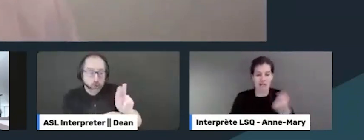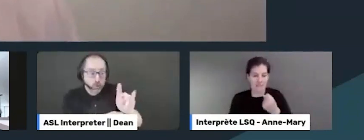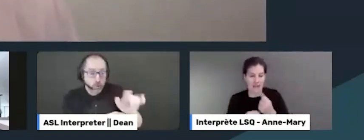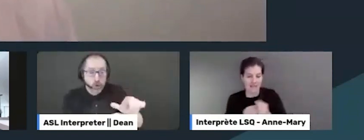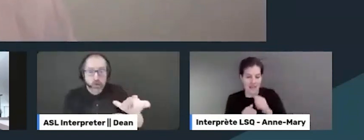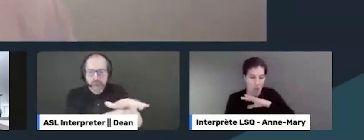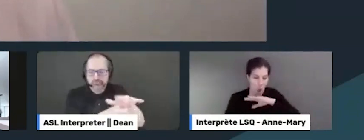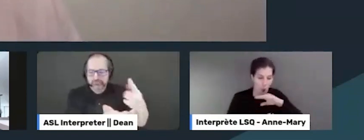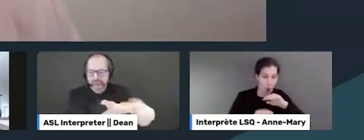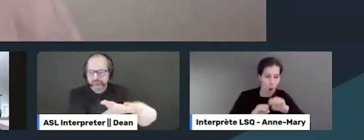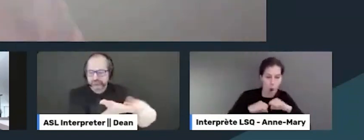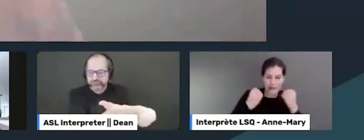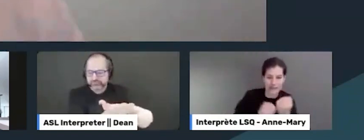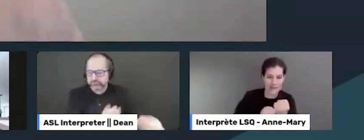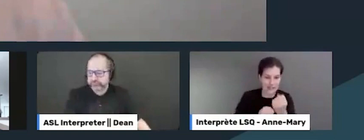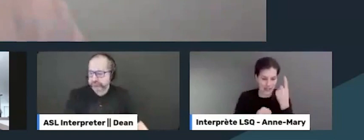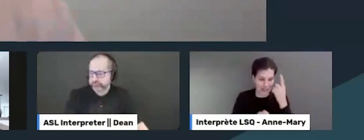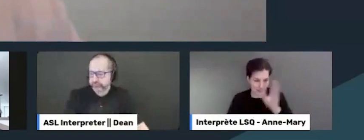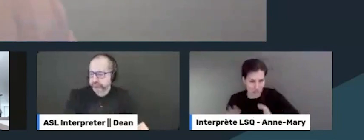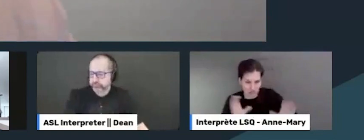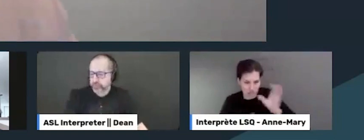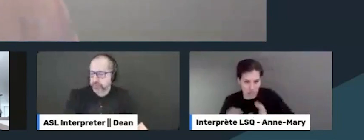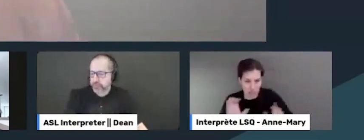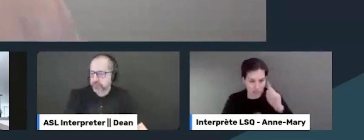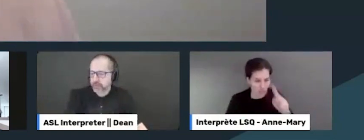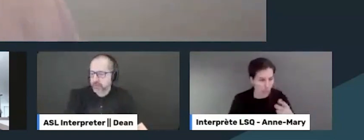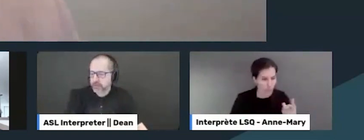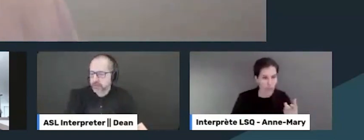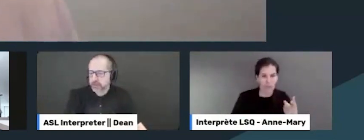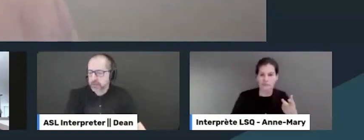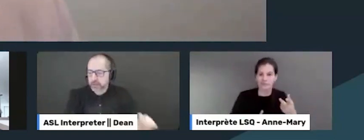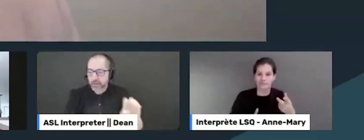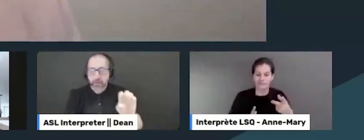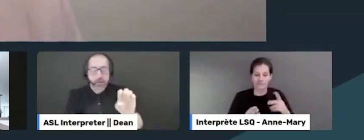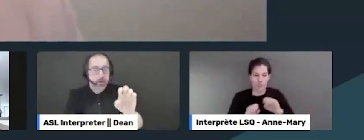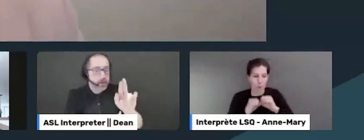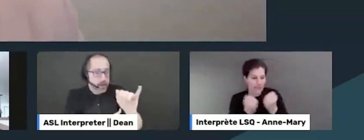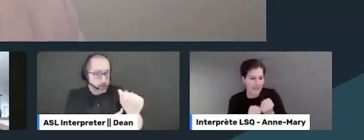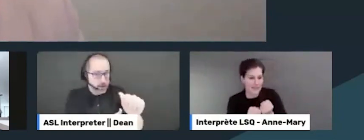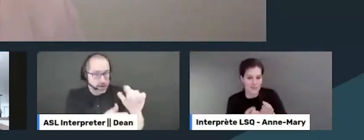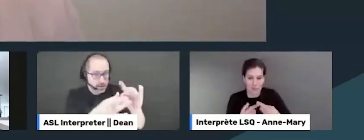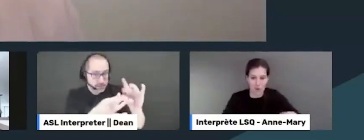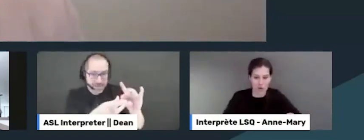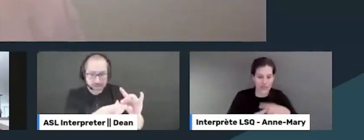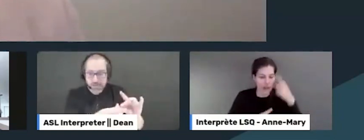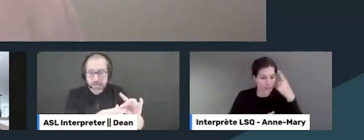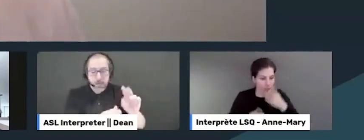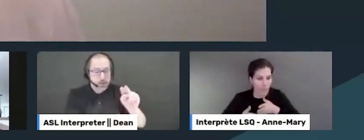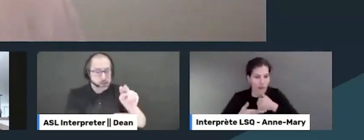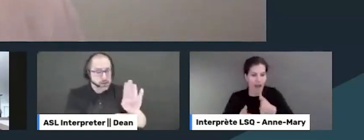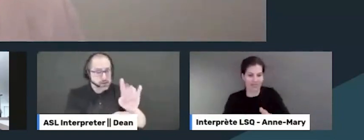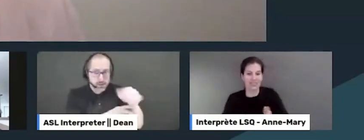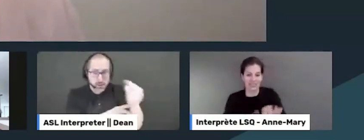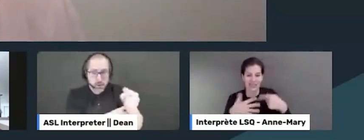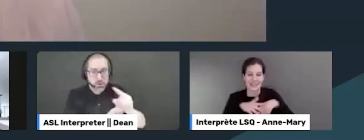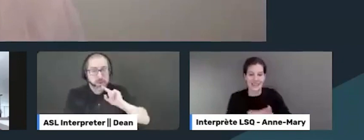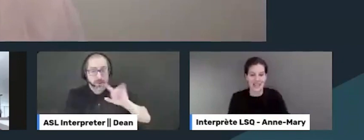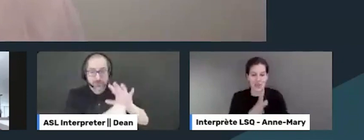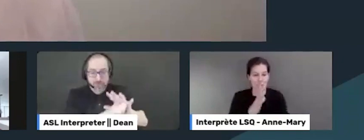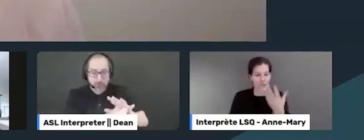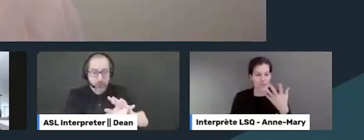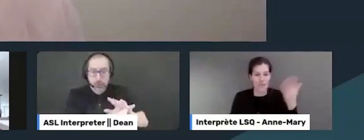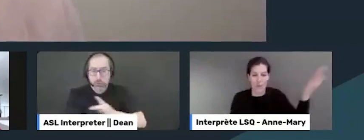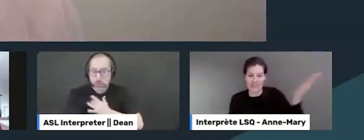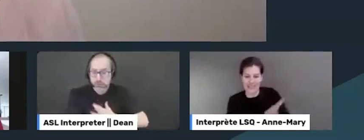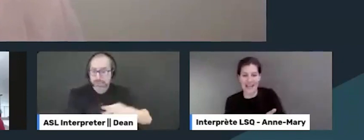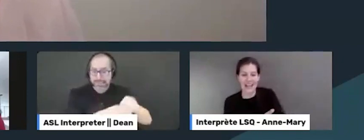Nouveau-Brunswick, dans les communautés rurales, en fait, du Nouveau-Brunswick. Nous sommes la seule province officiellement bilingue au Canada. Donc, les